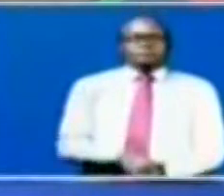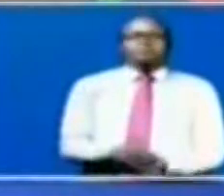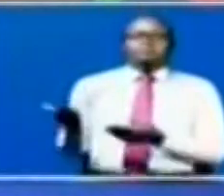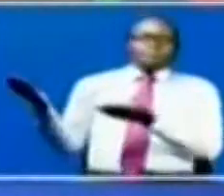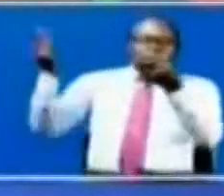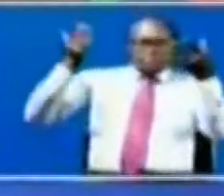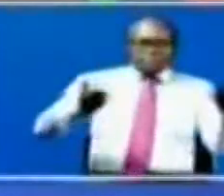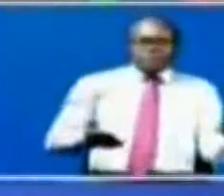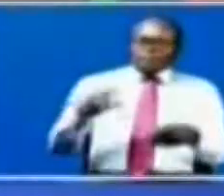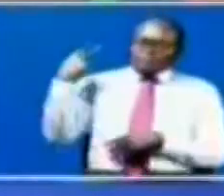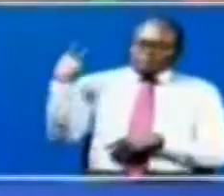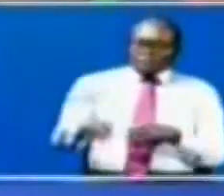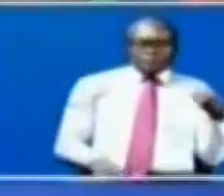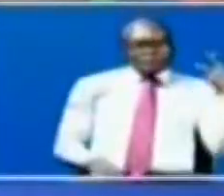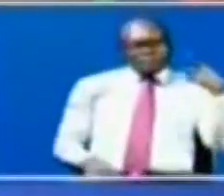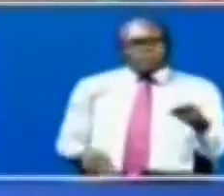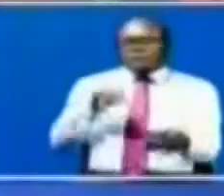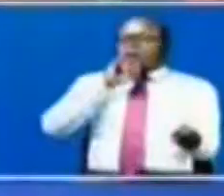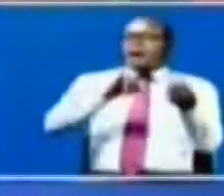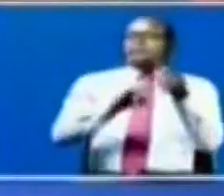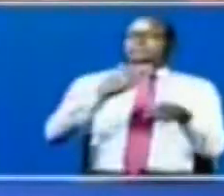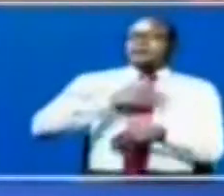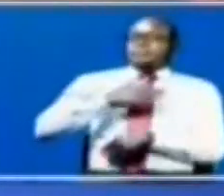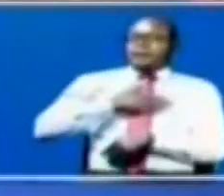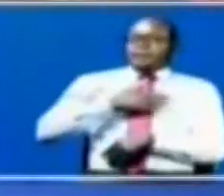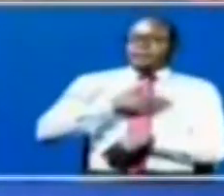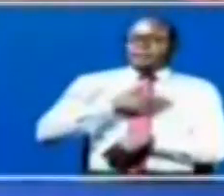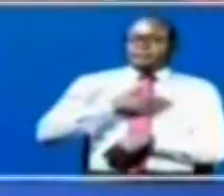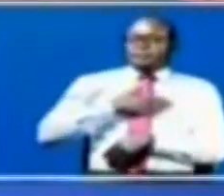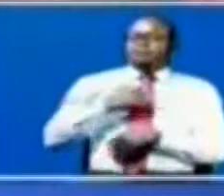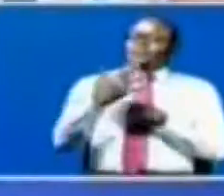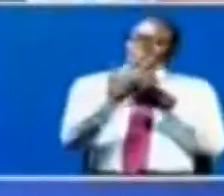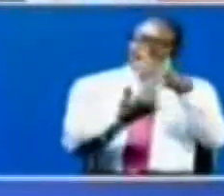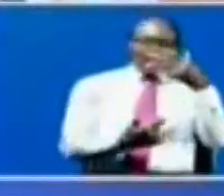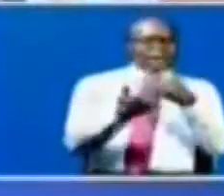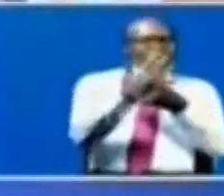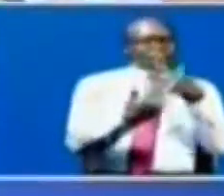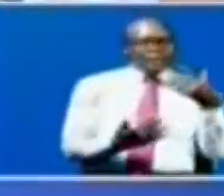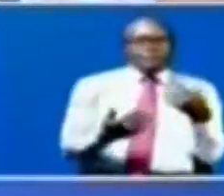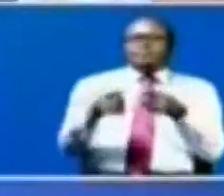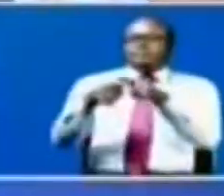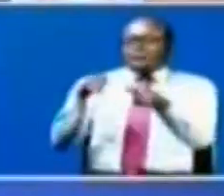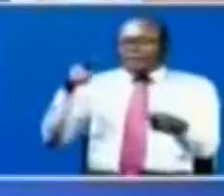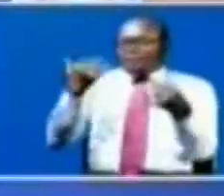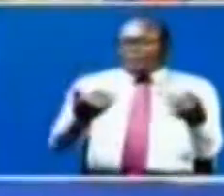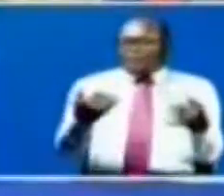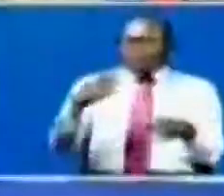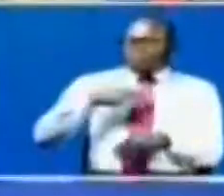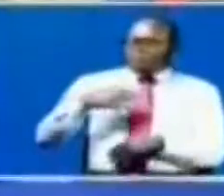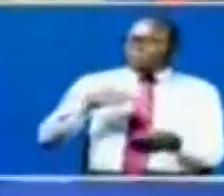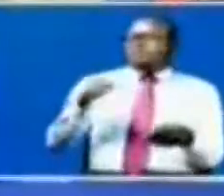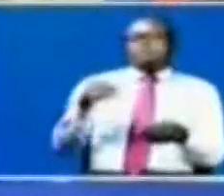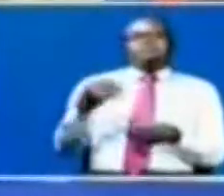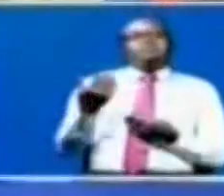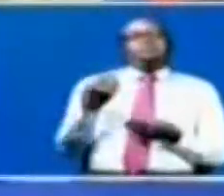amepigwa mashoka, amekanyangwa marugu, yua gharama, yua toa damu kama buzi. Ni mauaji ambayo sasa yamebadilisha maisha